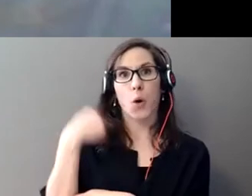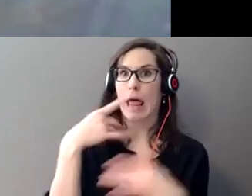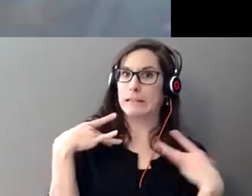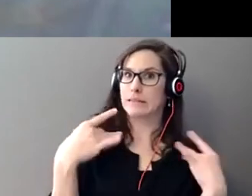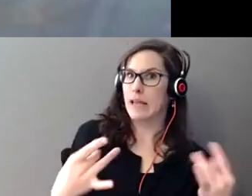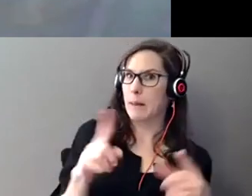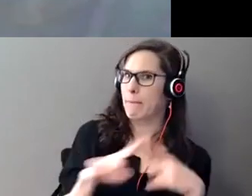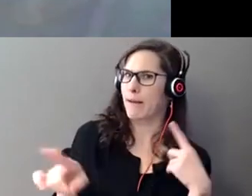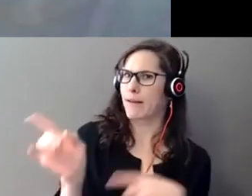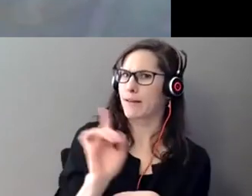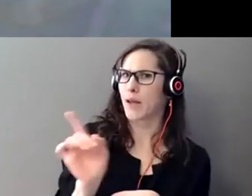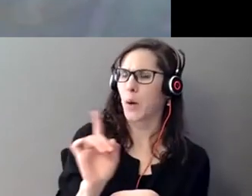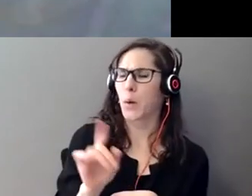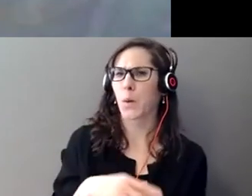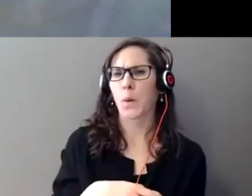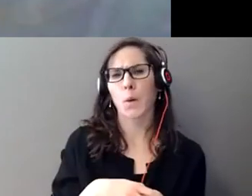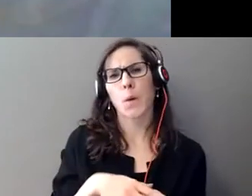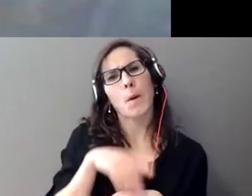je ne suis pas certain de pouvoir répondre